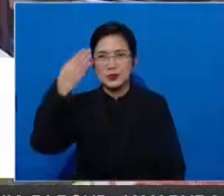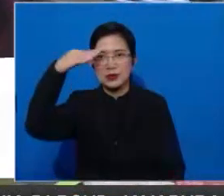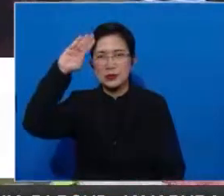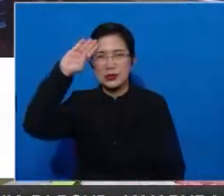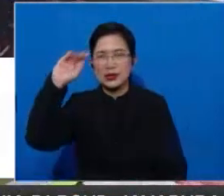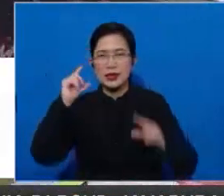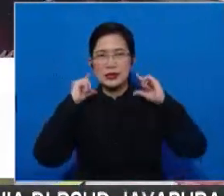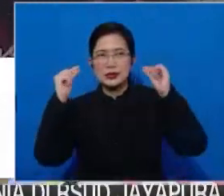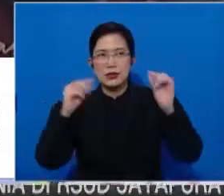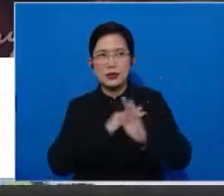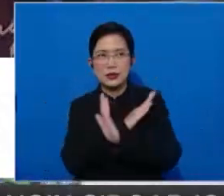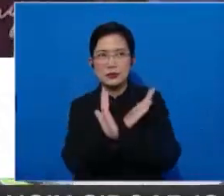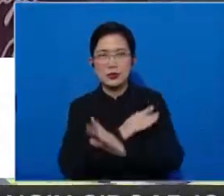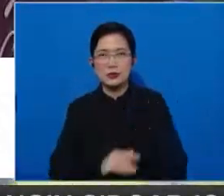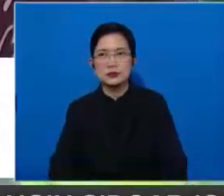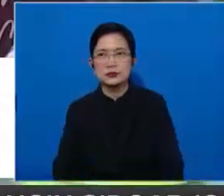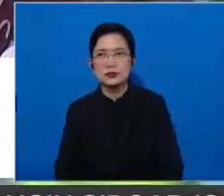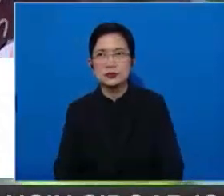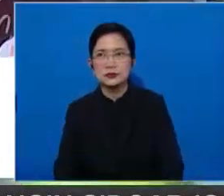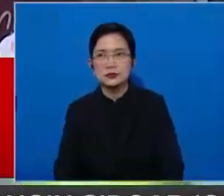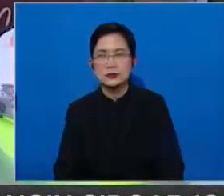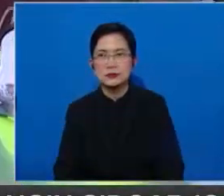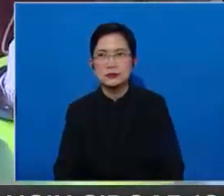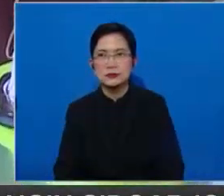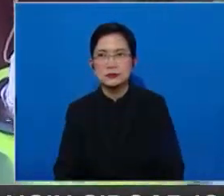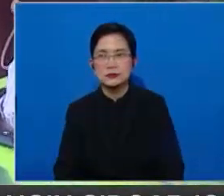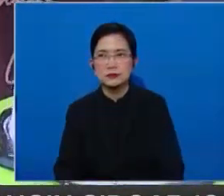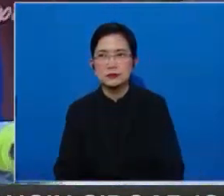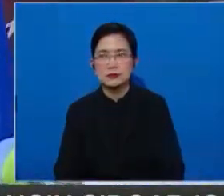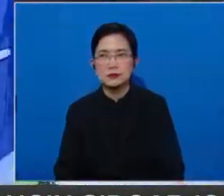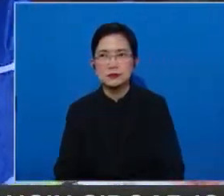Enak nih, dingin-dingin ya, tapi harus dingin kalau nggak dingin.